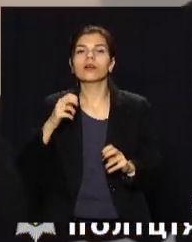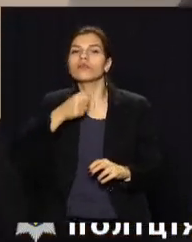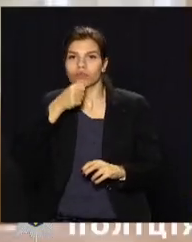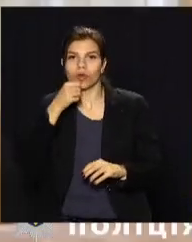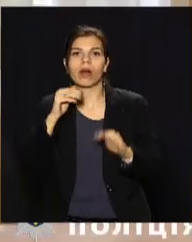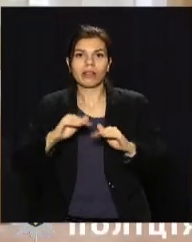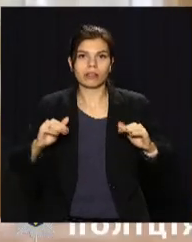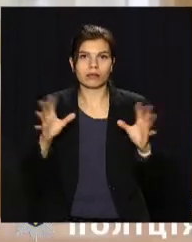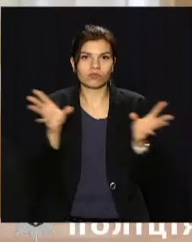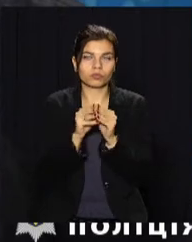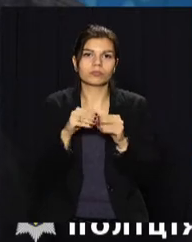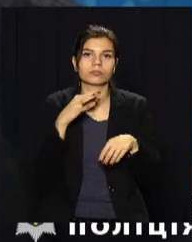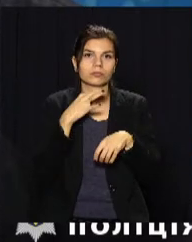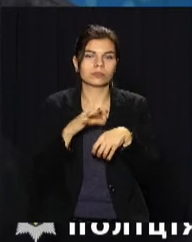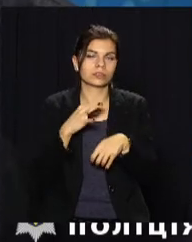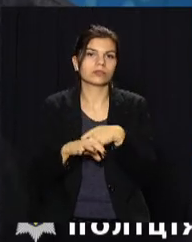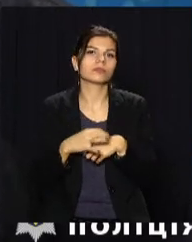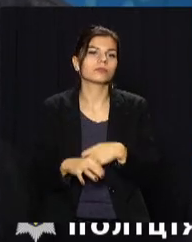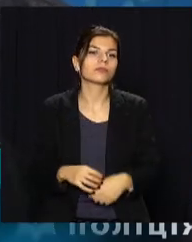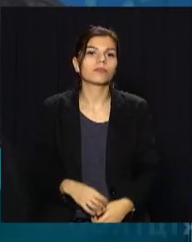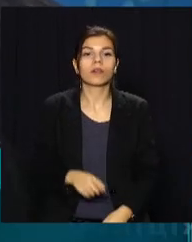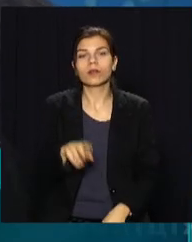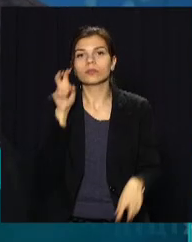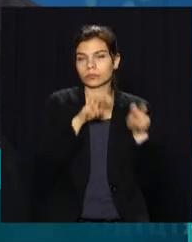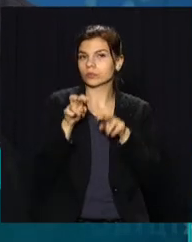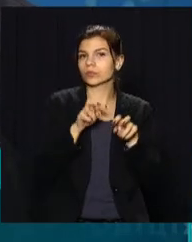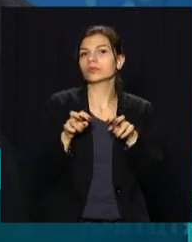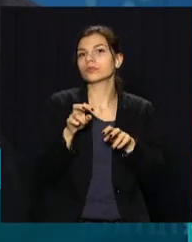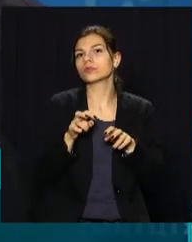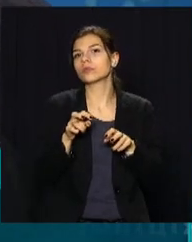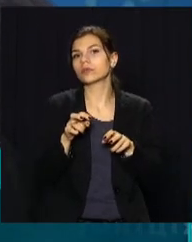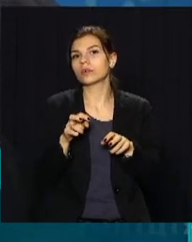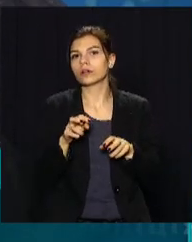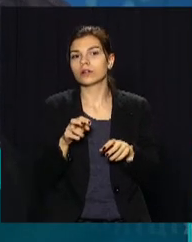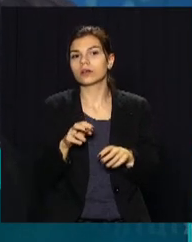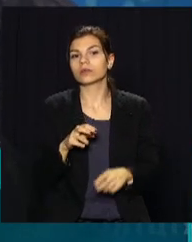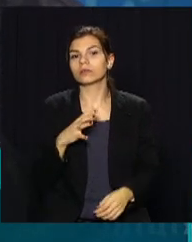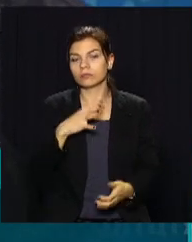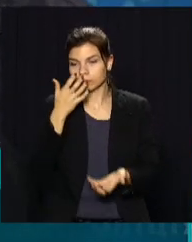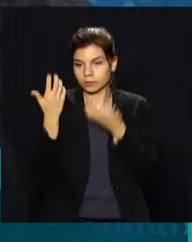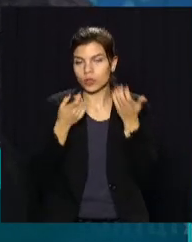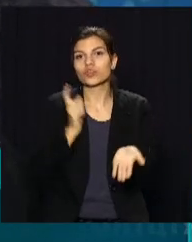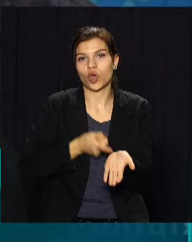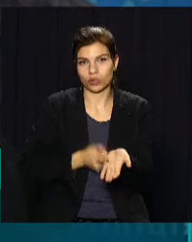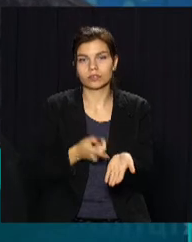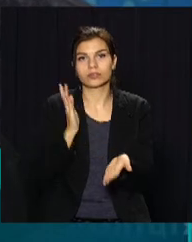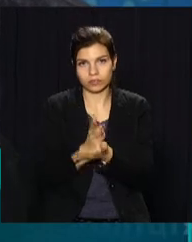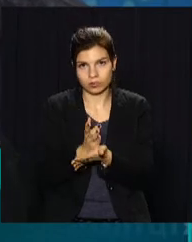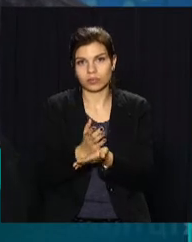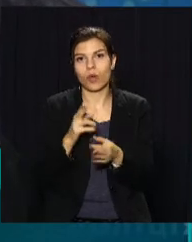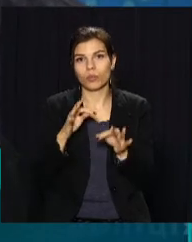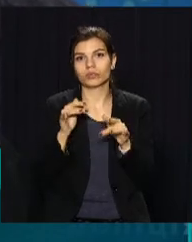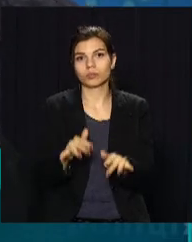суді. В ході проведення обшуку останнього вилучені речові докази по